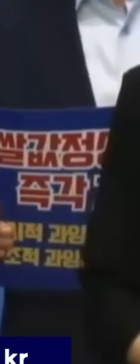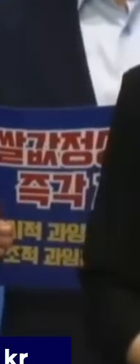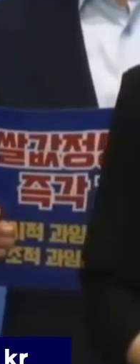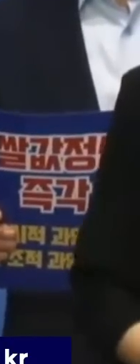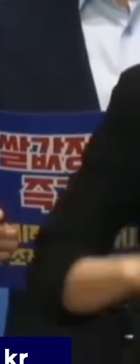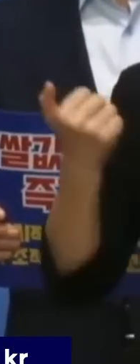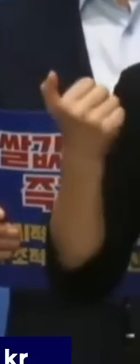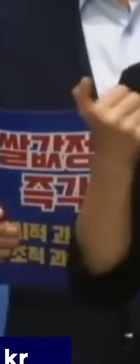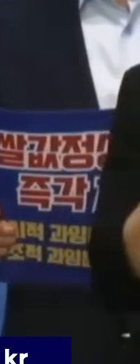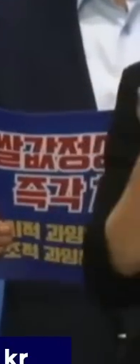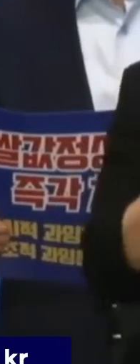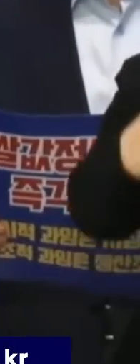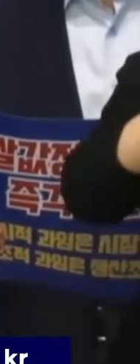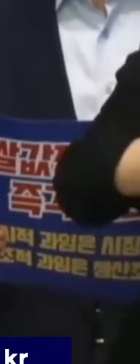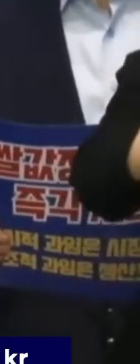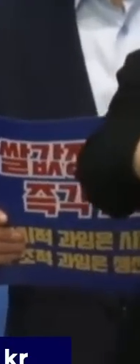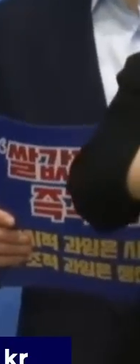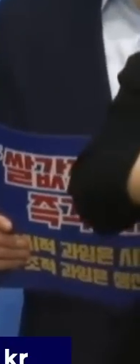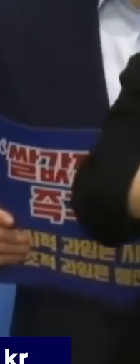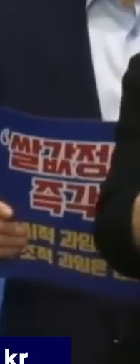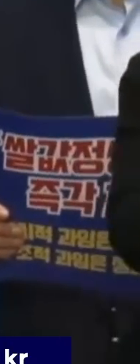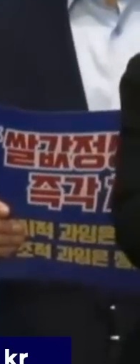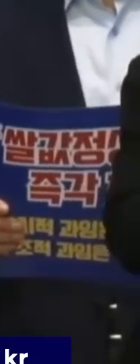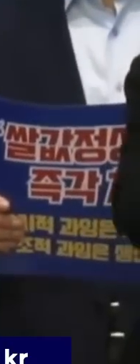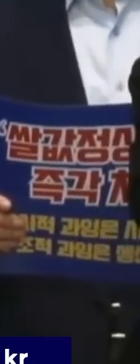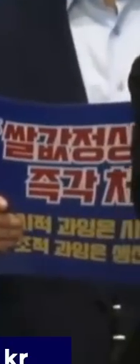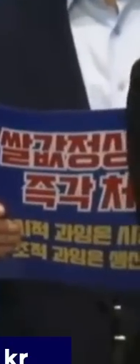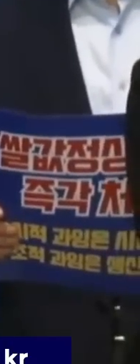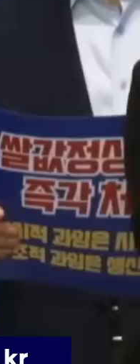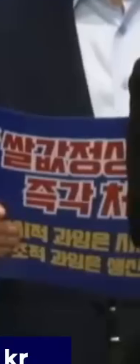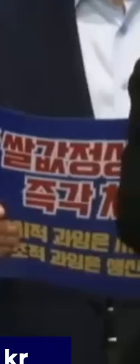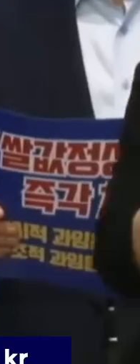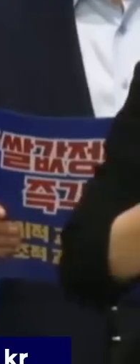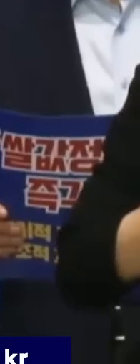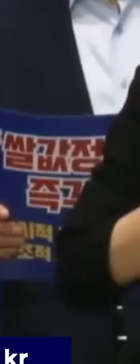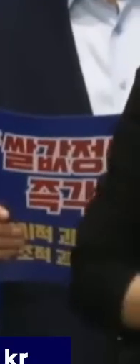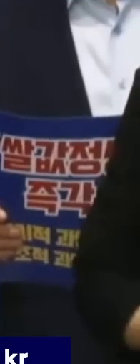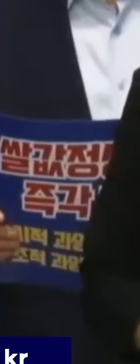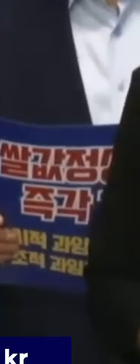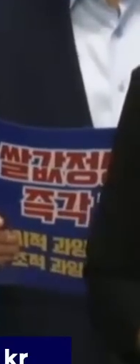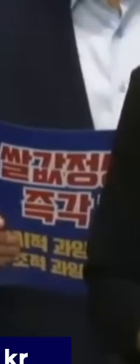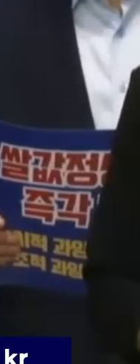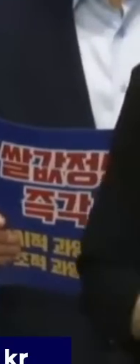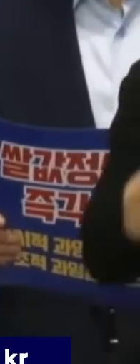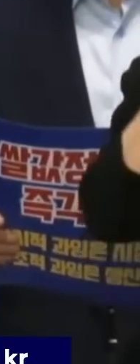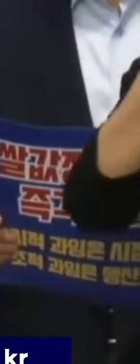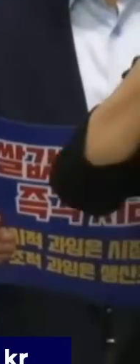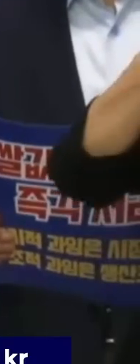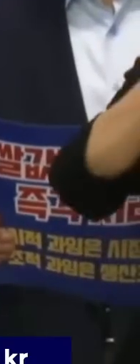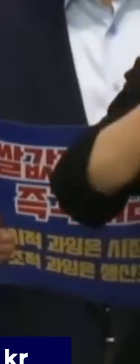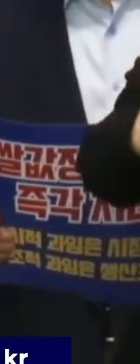네, 국회 농해수위 위원장 서병훈입니다. 더불어민주당은 쌀값 정상화를 위해 모든 역량을